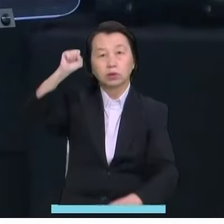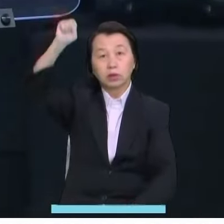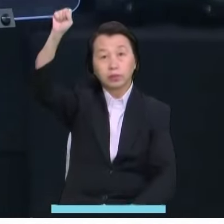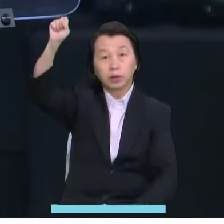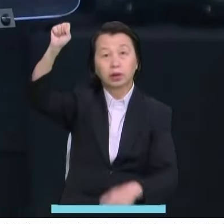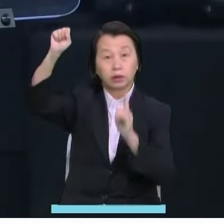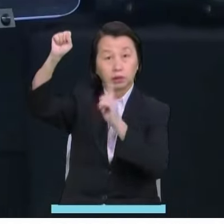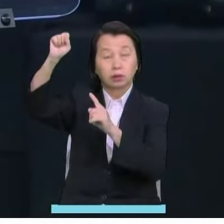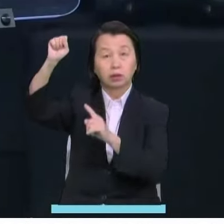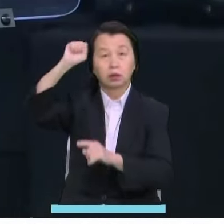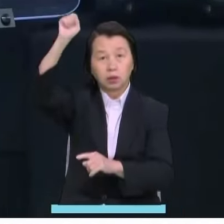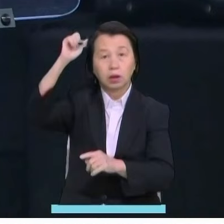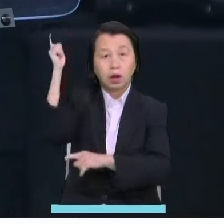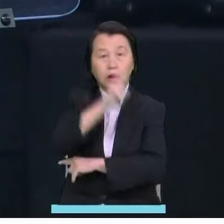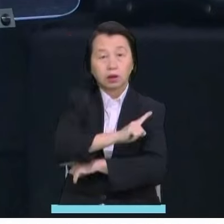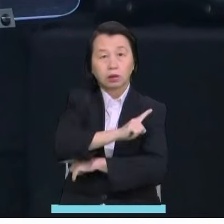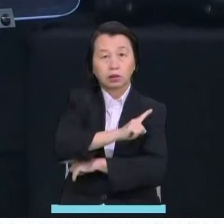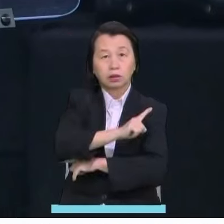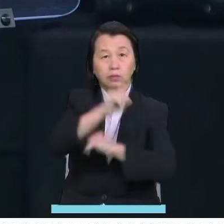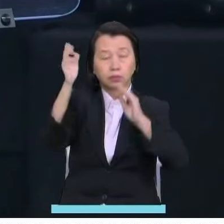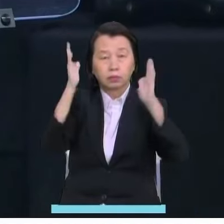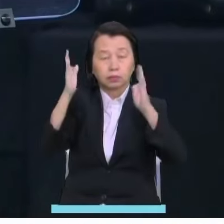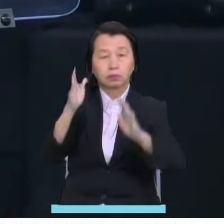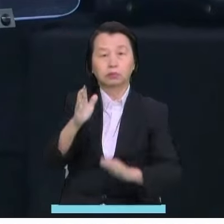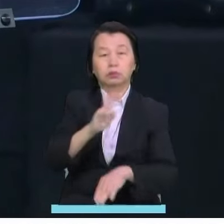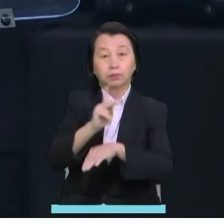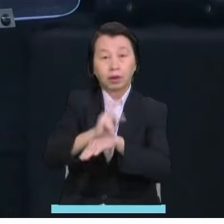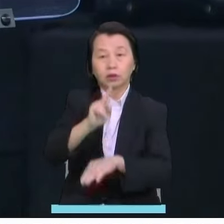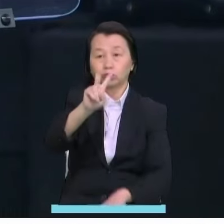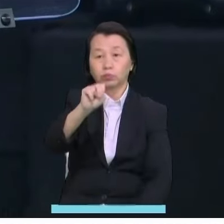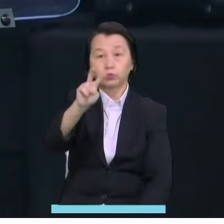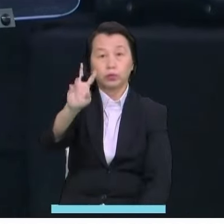kemerdekaan ini, Hari Kebangsaan 2024,